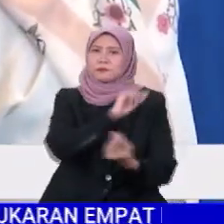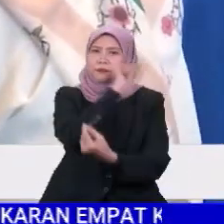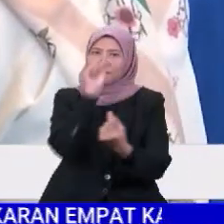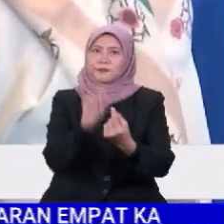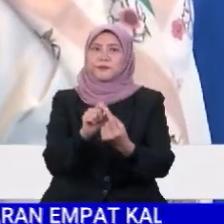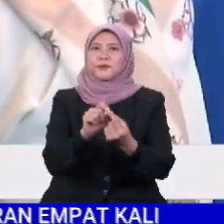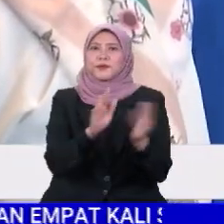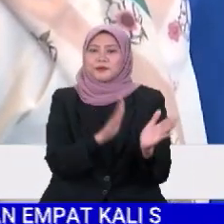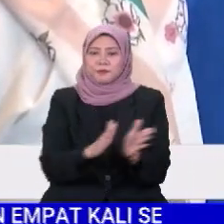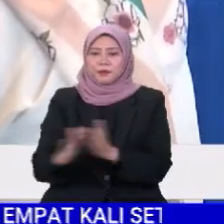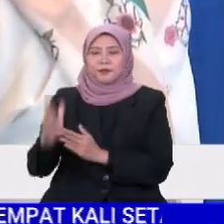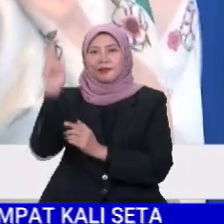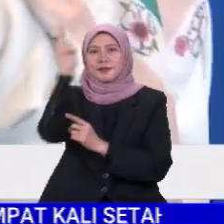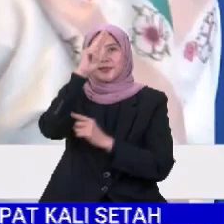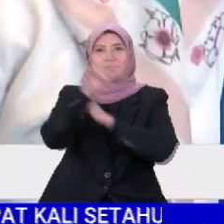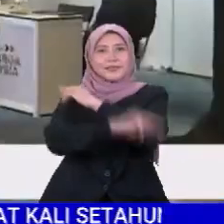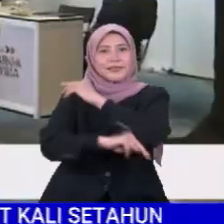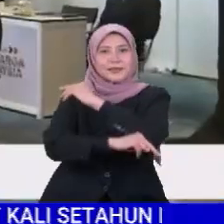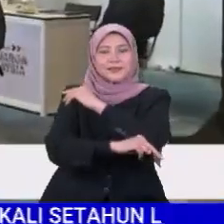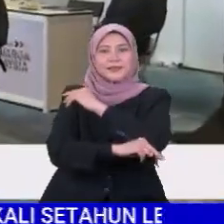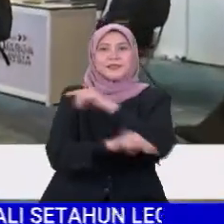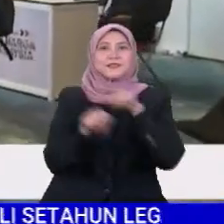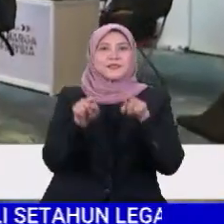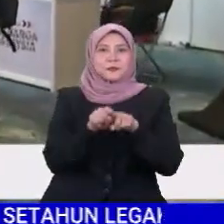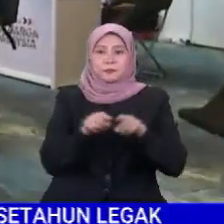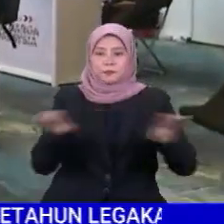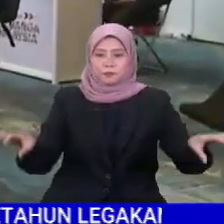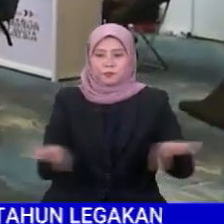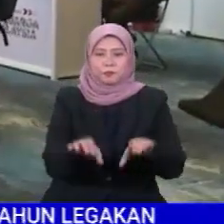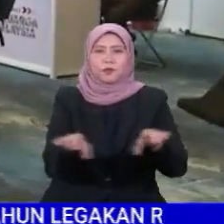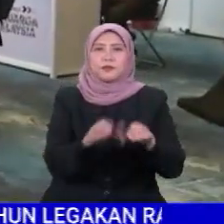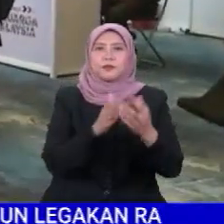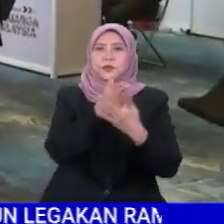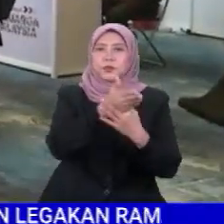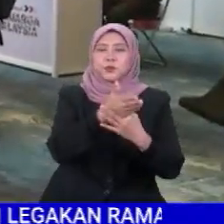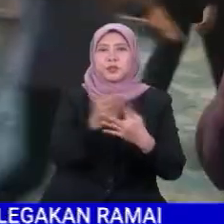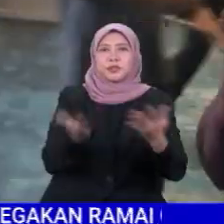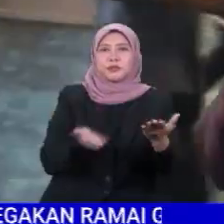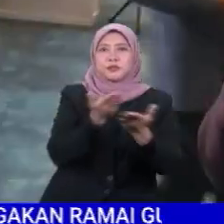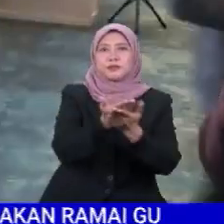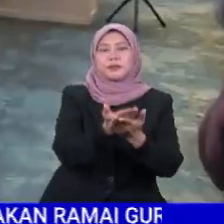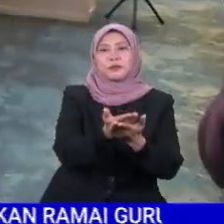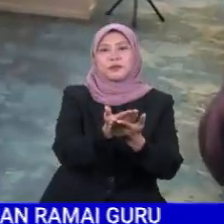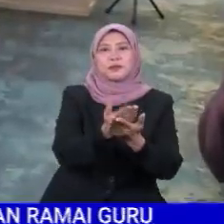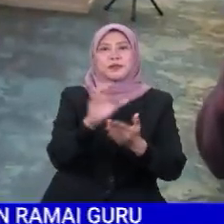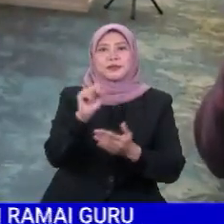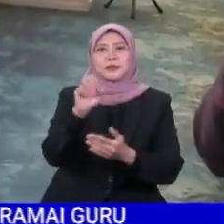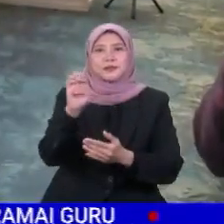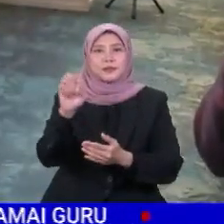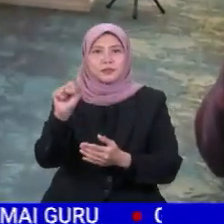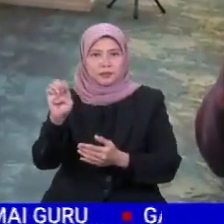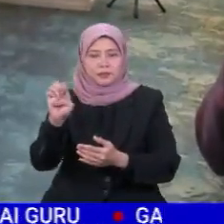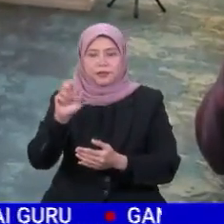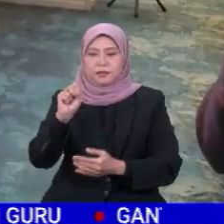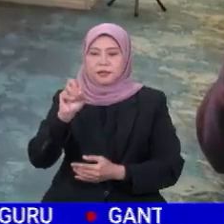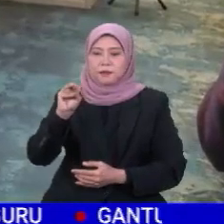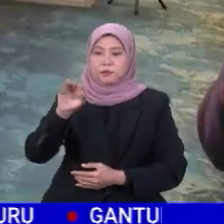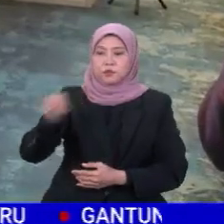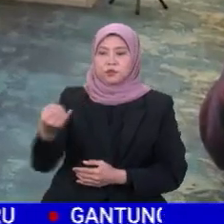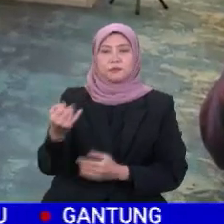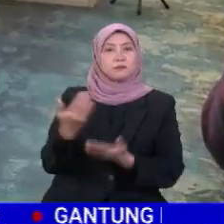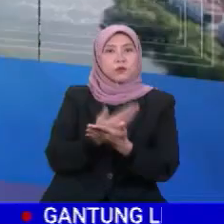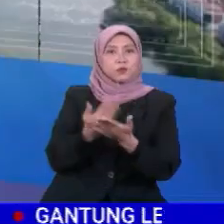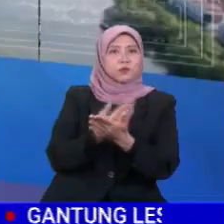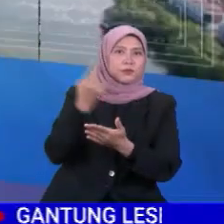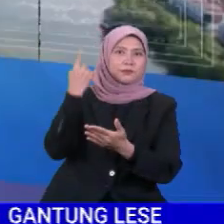dengan strategi kerajaan negeri sebagaimana yang dilaksanakan melalui showcase setahun Hala 7 SMJ baru-baru ini.